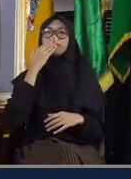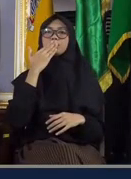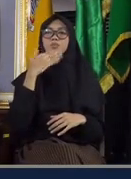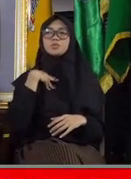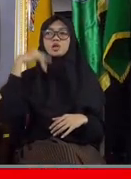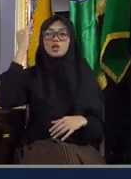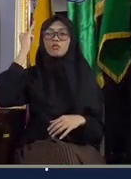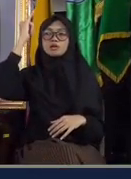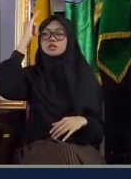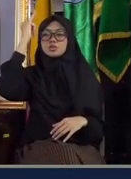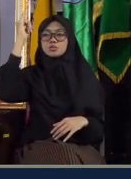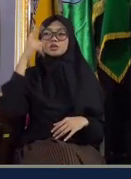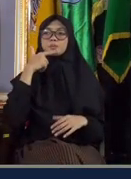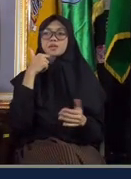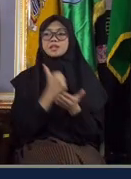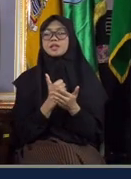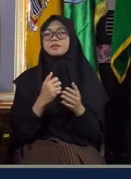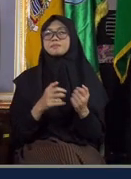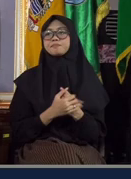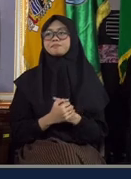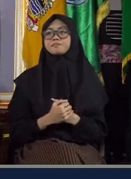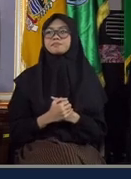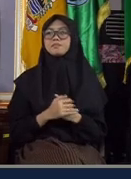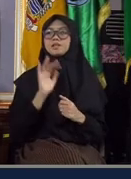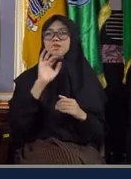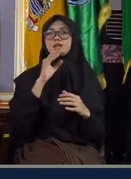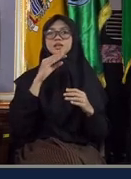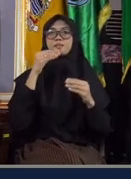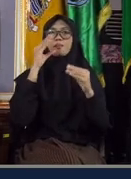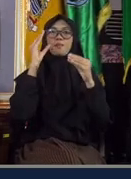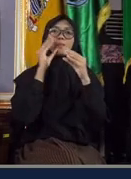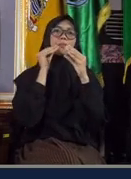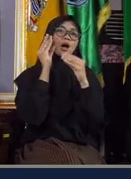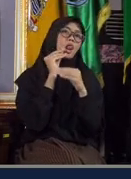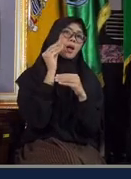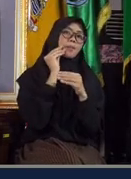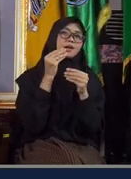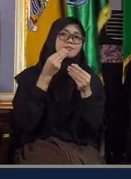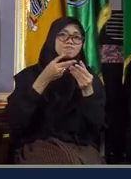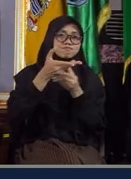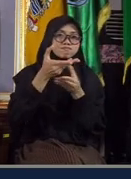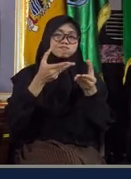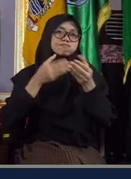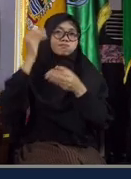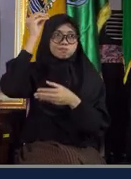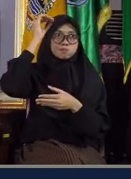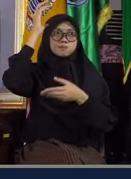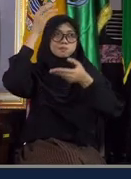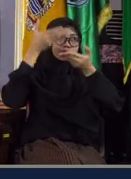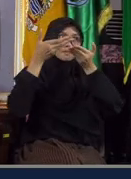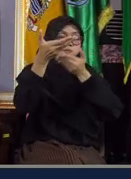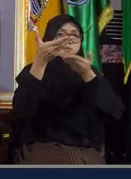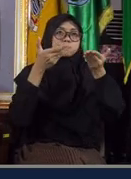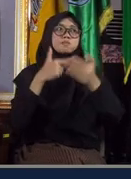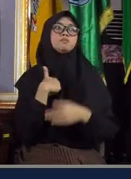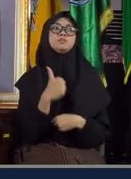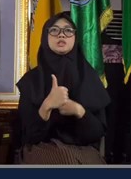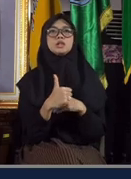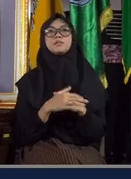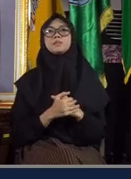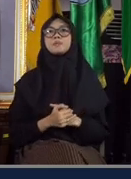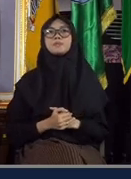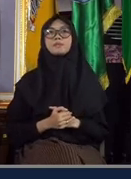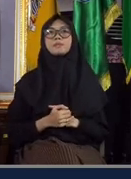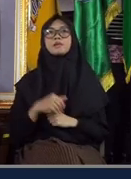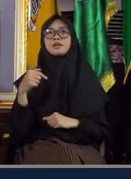Lanjut nanti Bapak Ibu boleh saling berbagi pengalaman dan percepatan percepatan penanggulangan kemiskinan ini akses